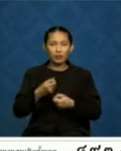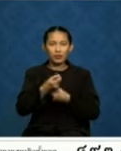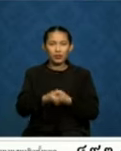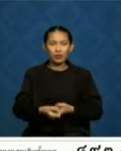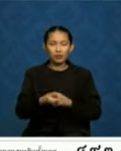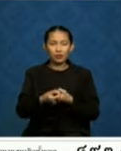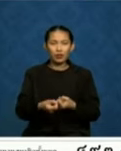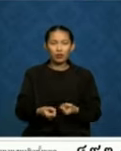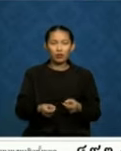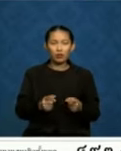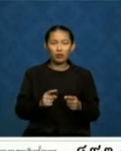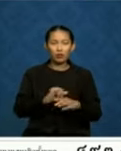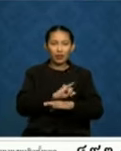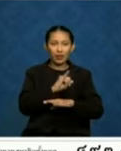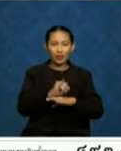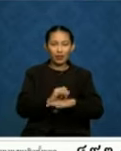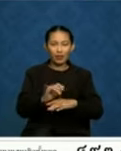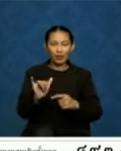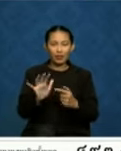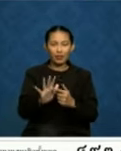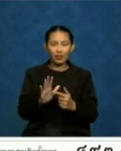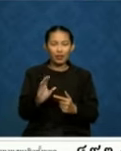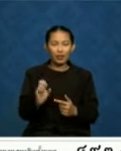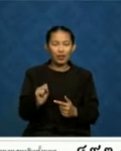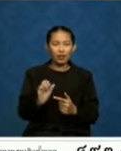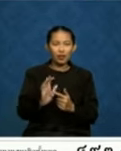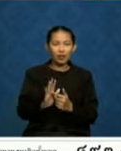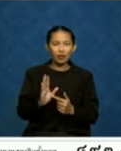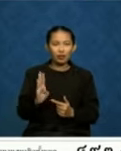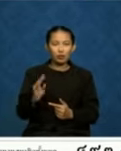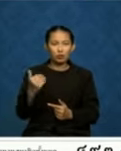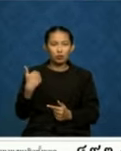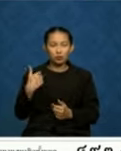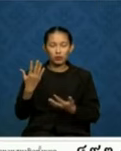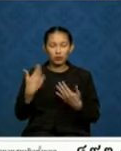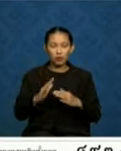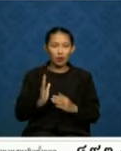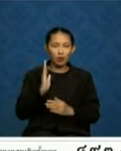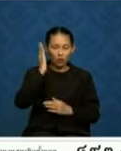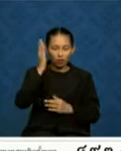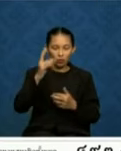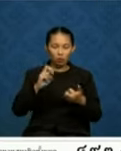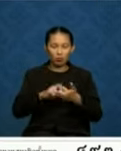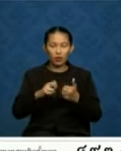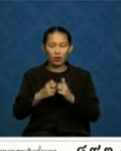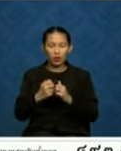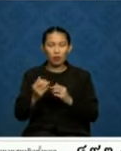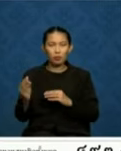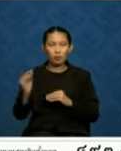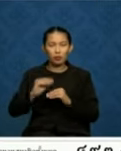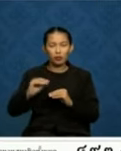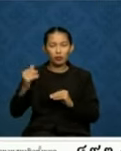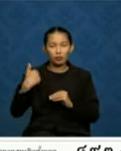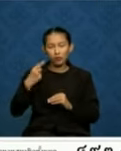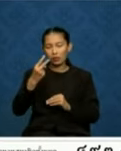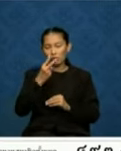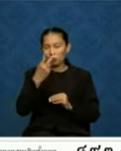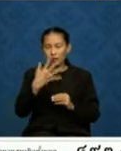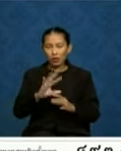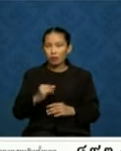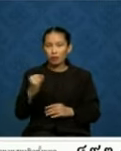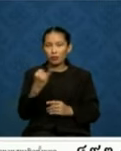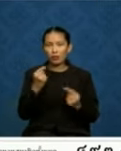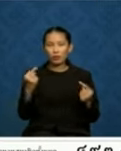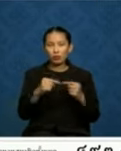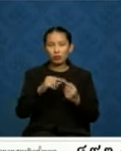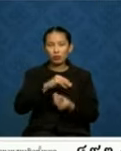าวไร่ยาสูบต้องเผชิญและมีแนวโน้มที่จะก่อให้เกิดปัญหามากยิ่งขึ้นต่อไปซึ่งไม่เป็นผลดีต่อระบบ